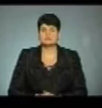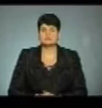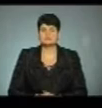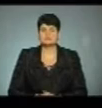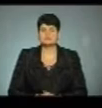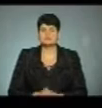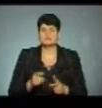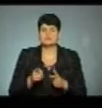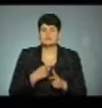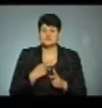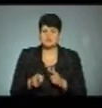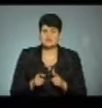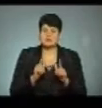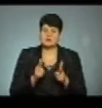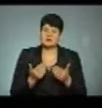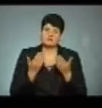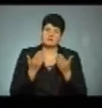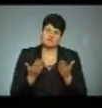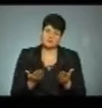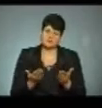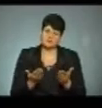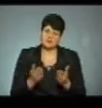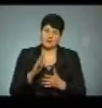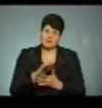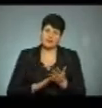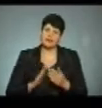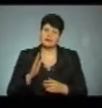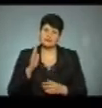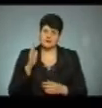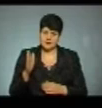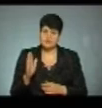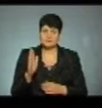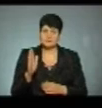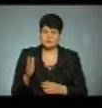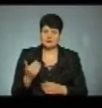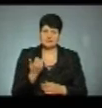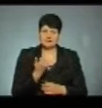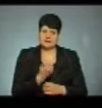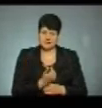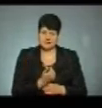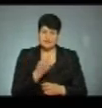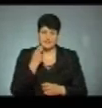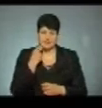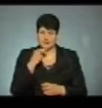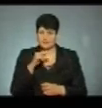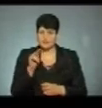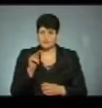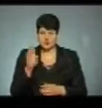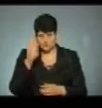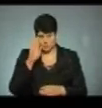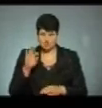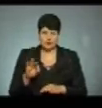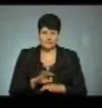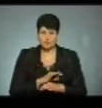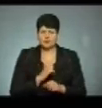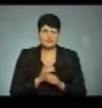Чи сьогодні ви і надалі бути для неї найкращим чоловіком і